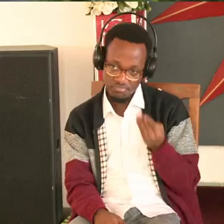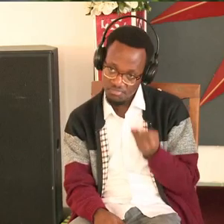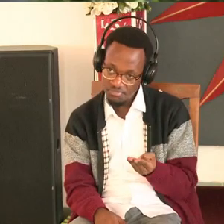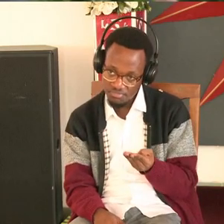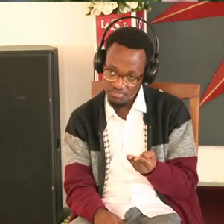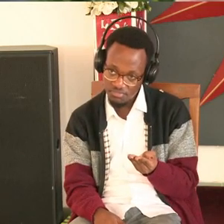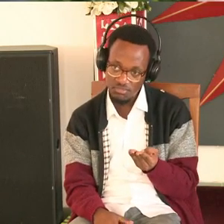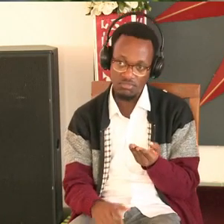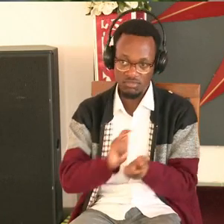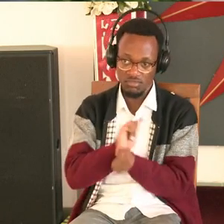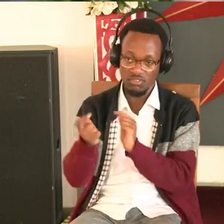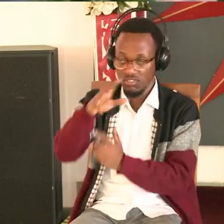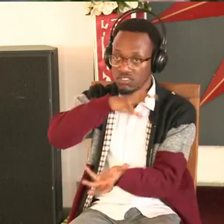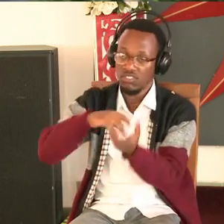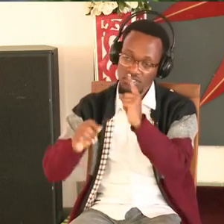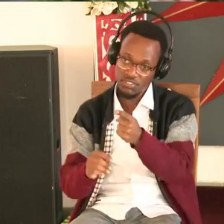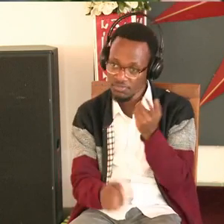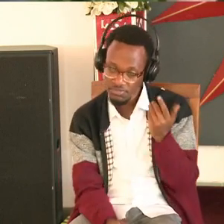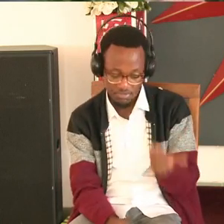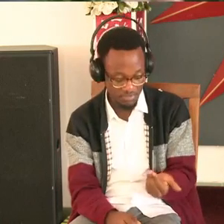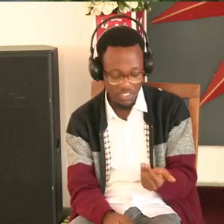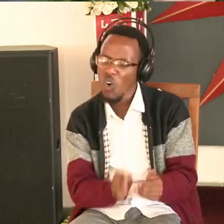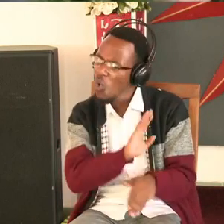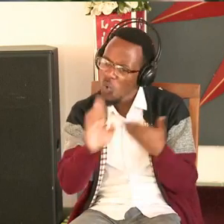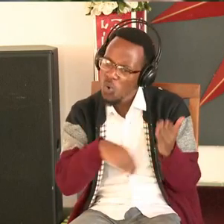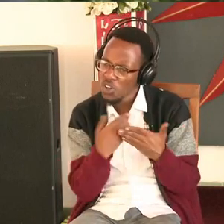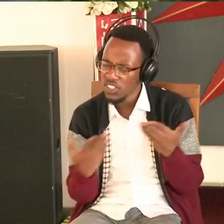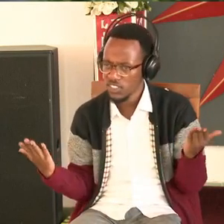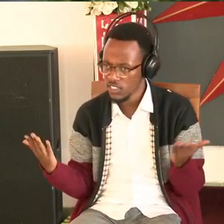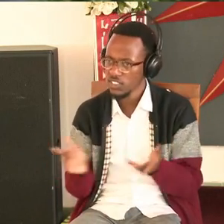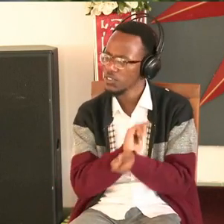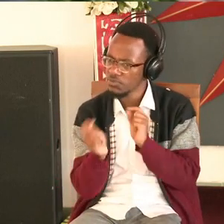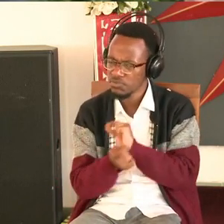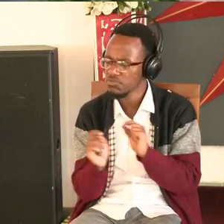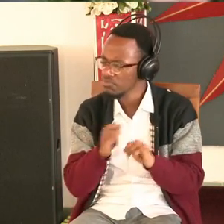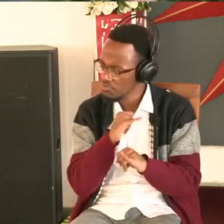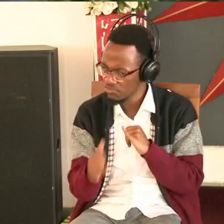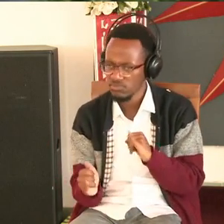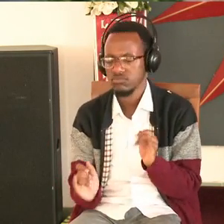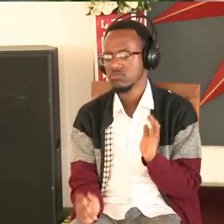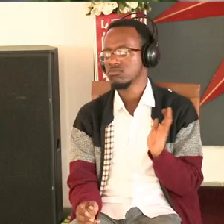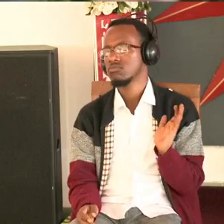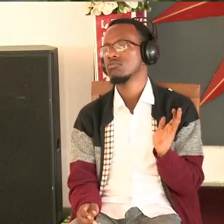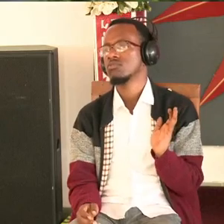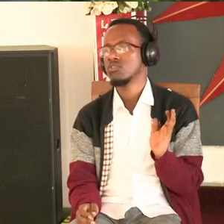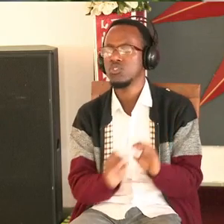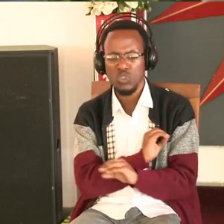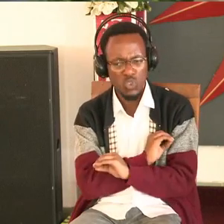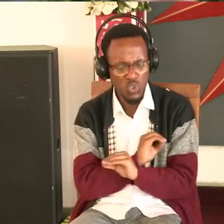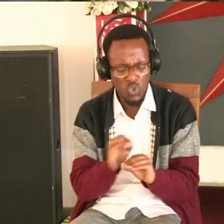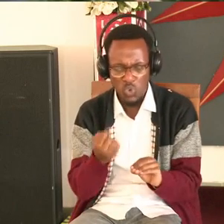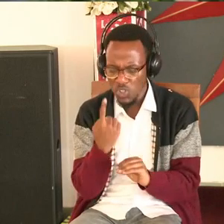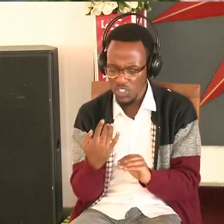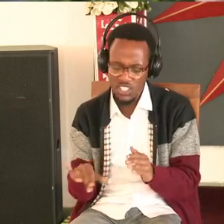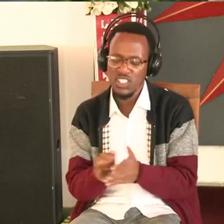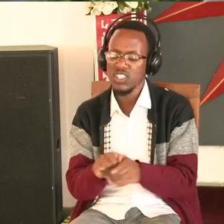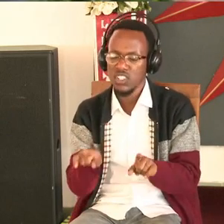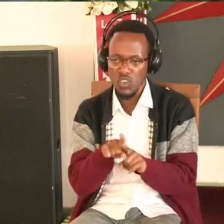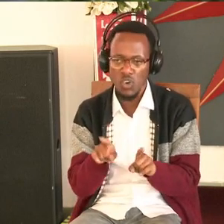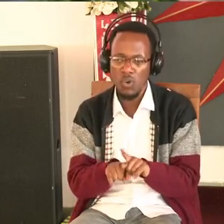tukabona byose ibintu byose bimaze guhindagurika nta kintu kikimeze nk'uko cyari kimeze